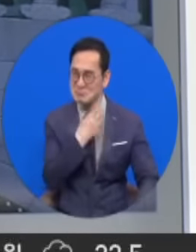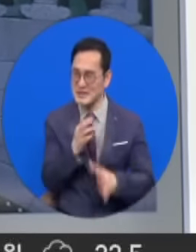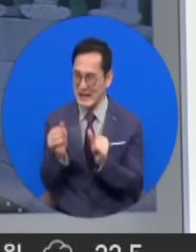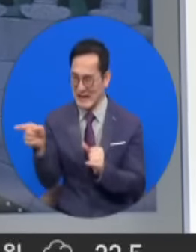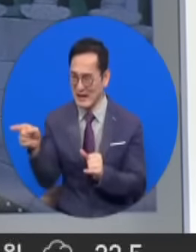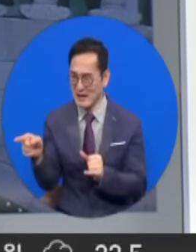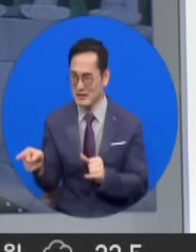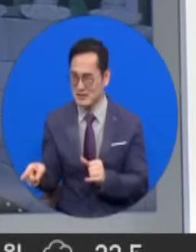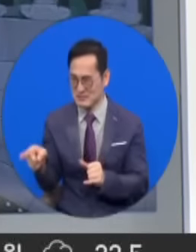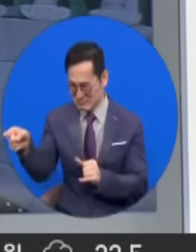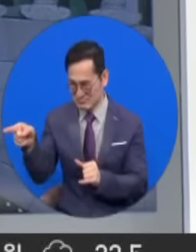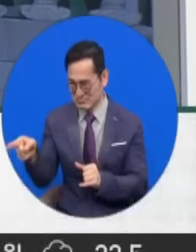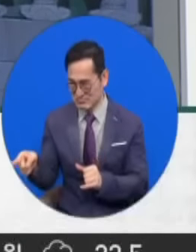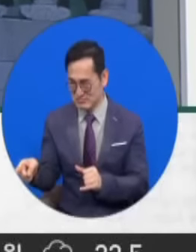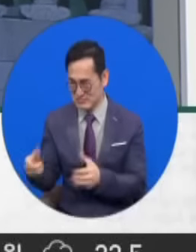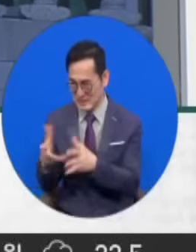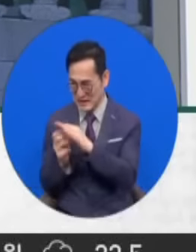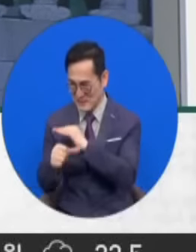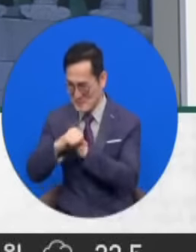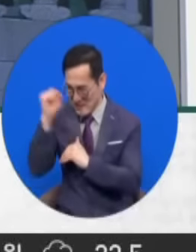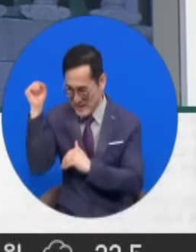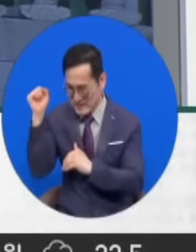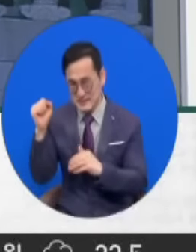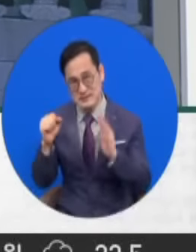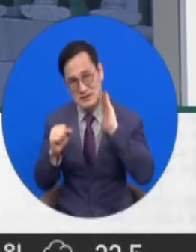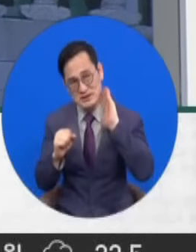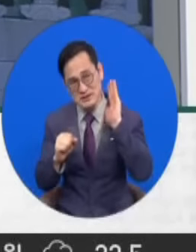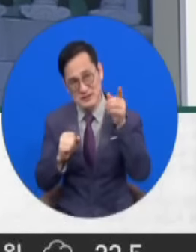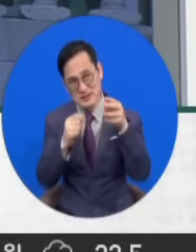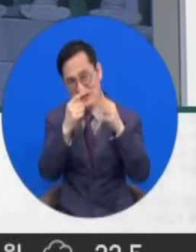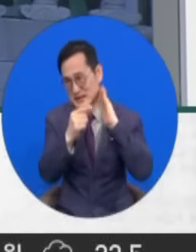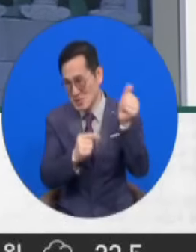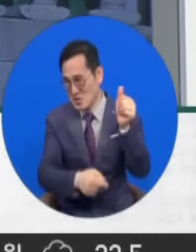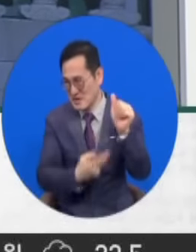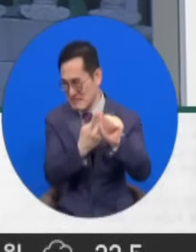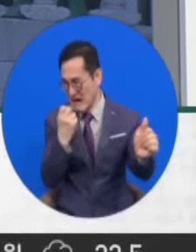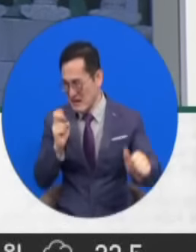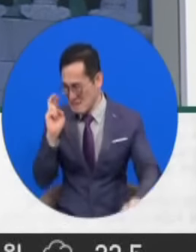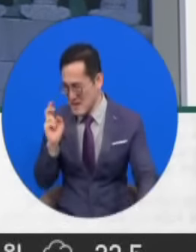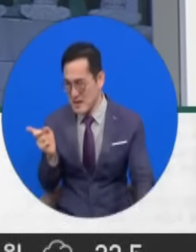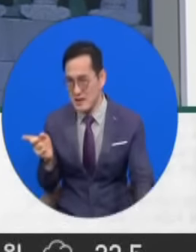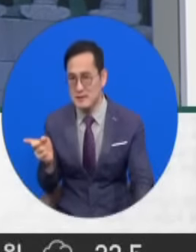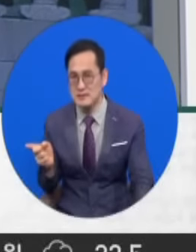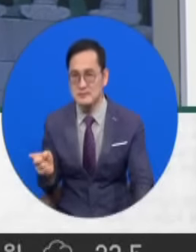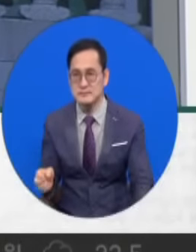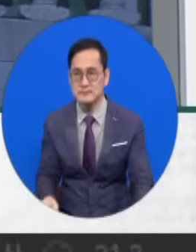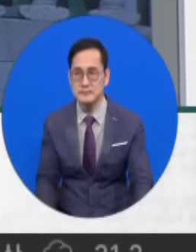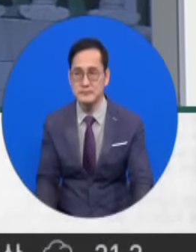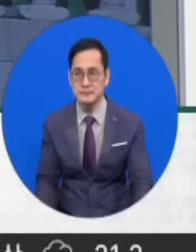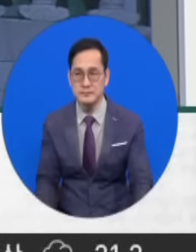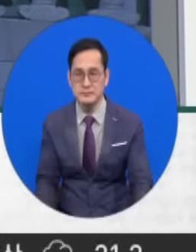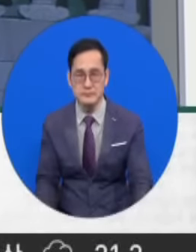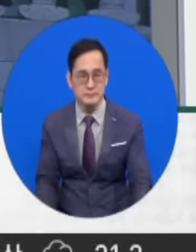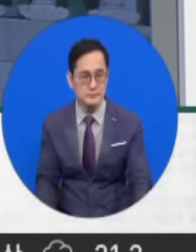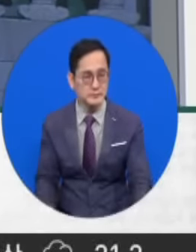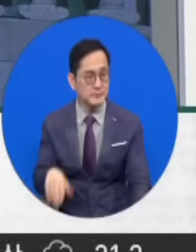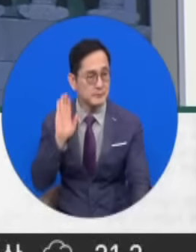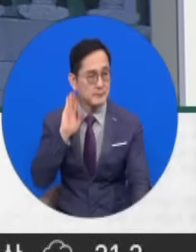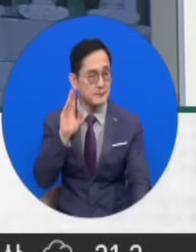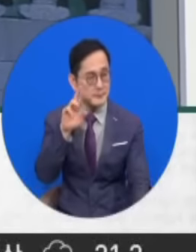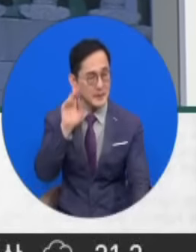배신자다. 한동훈 되면 대통령 배신하고 당은 갈라진다라는 비판에 이어서 한동훈 후보가 박근혜 전 대통령 탄핵